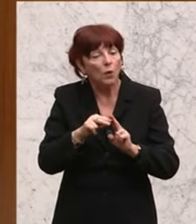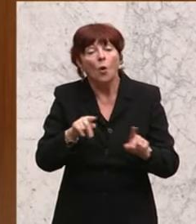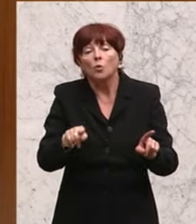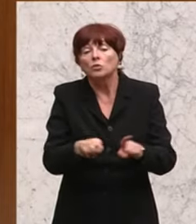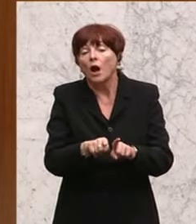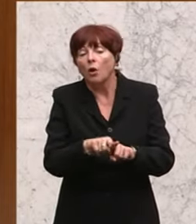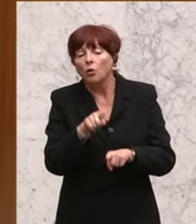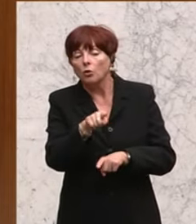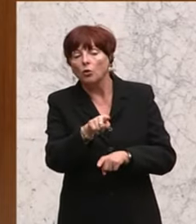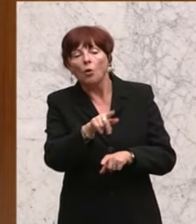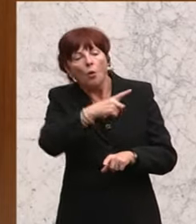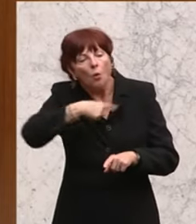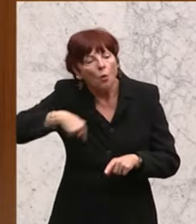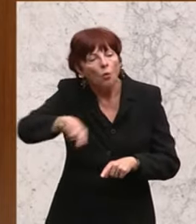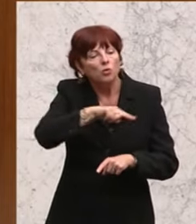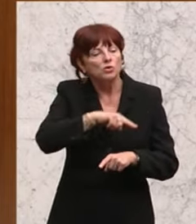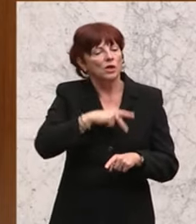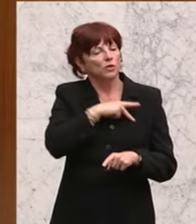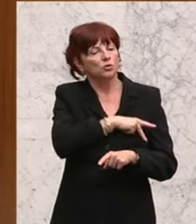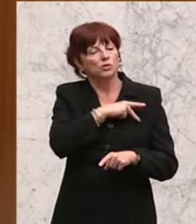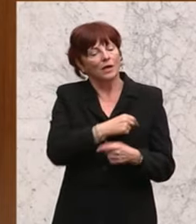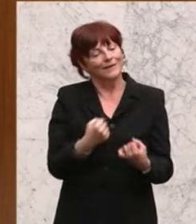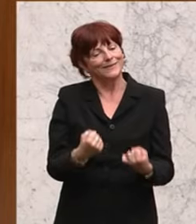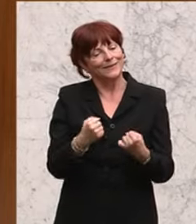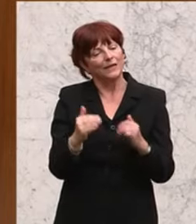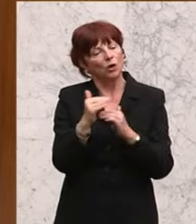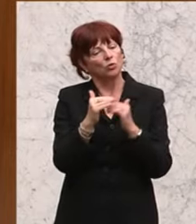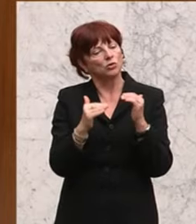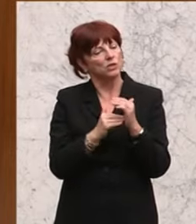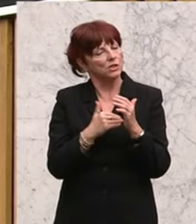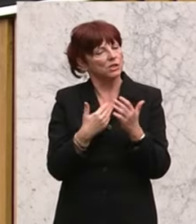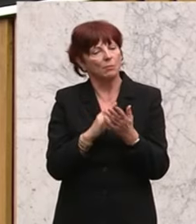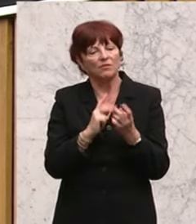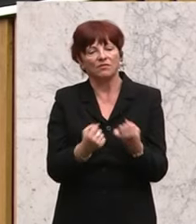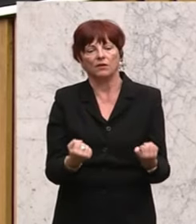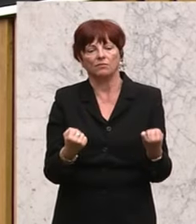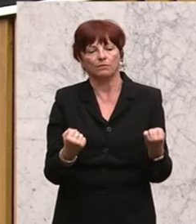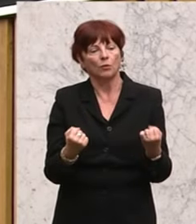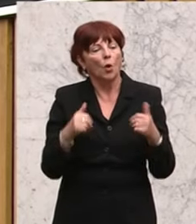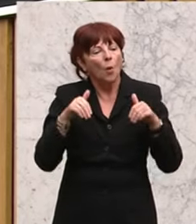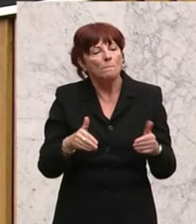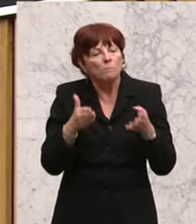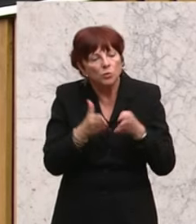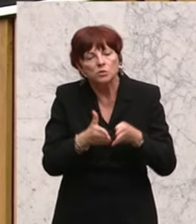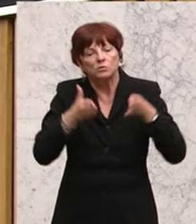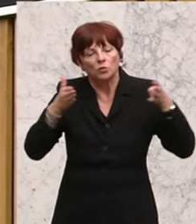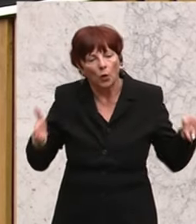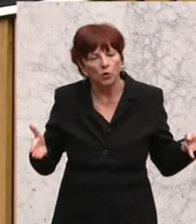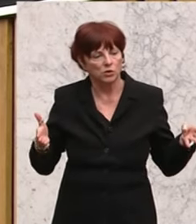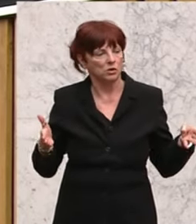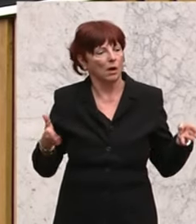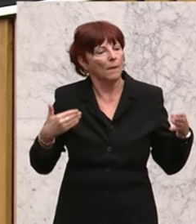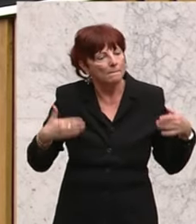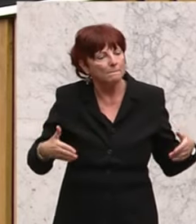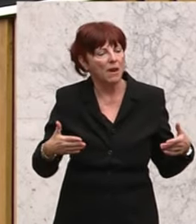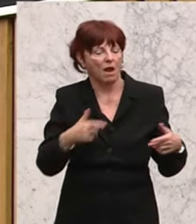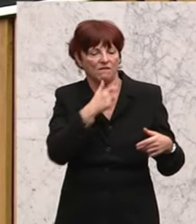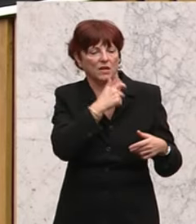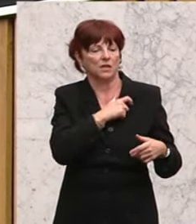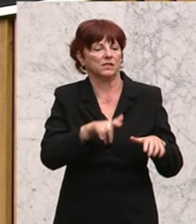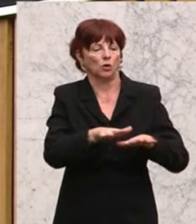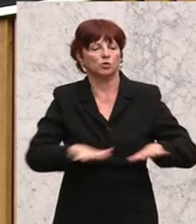schlussendlich unsere sozialen Sicherungssysteme finanzieren, die wir auf eine wesentlich breitere Basis die Finanzierung stellen werden müssen, die notwendig sein